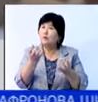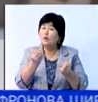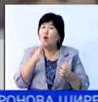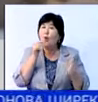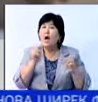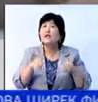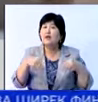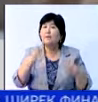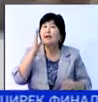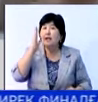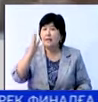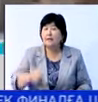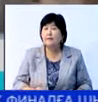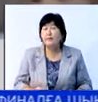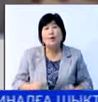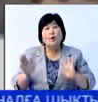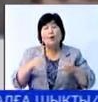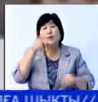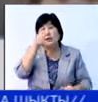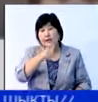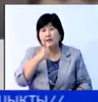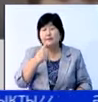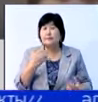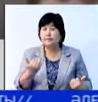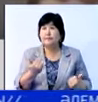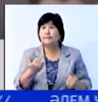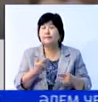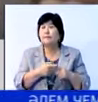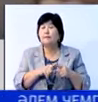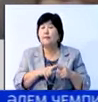уақытылы беріледі. Өткен жылы еңбеккерлерге